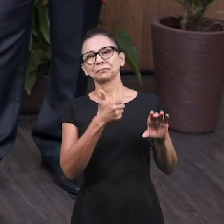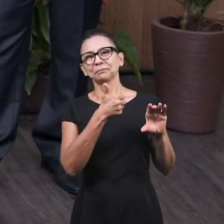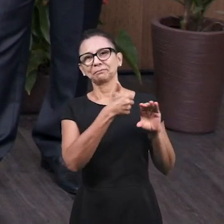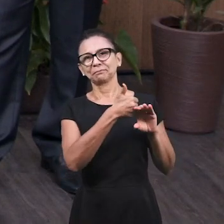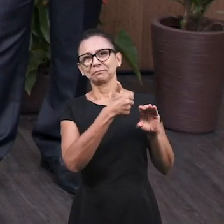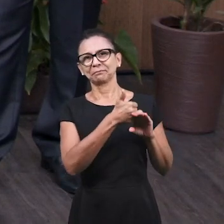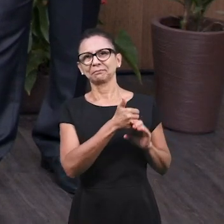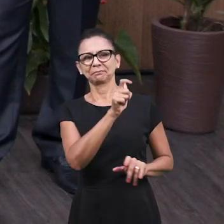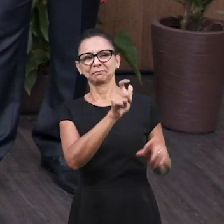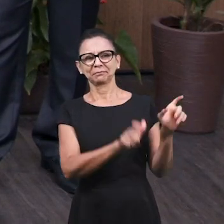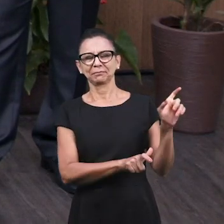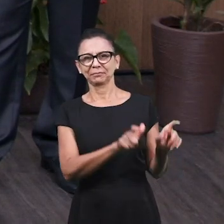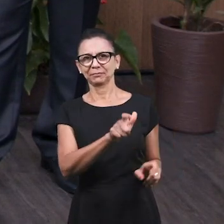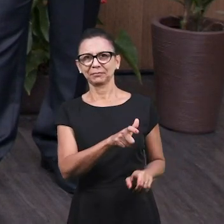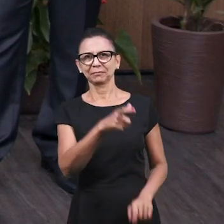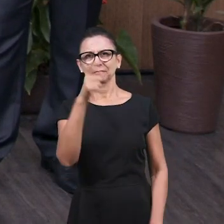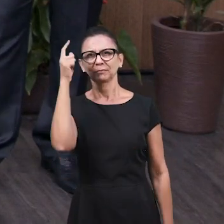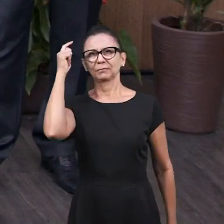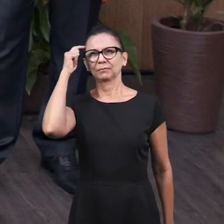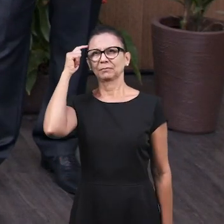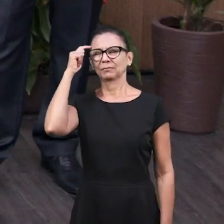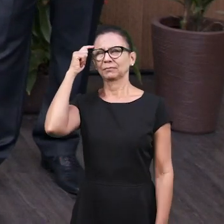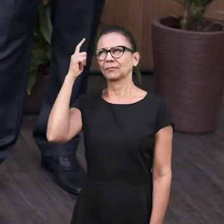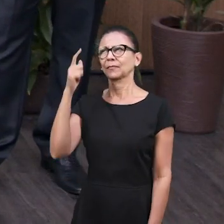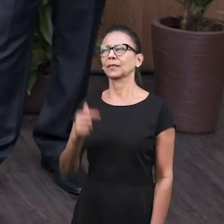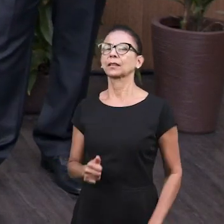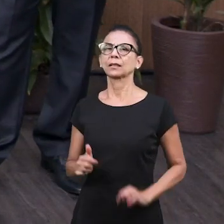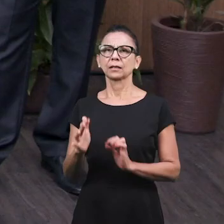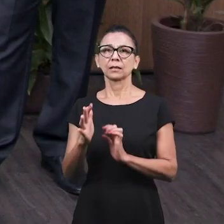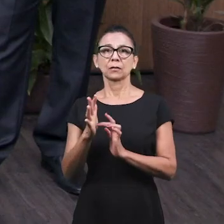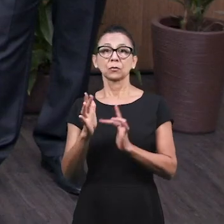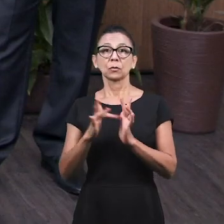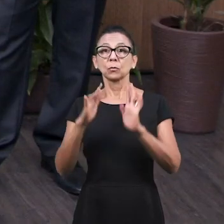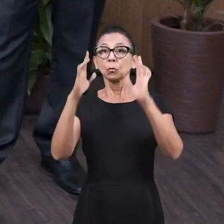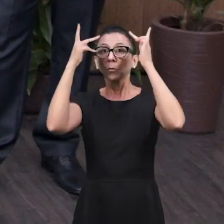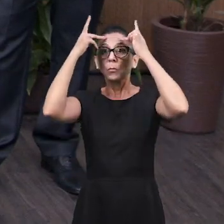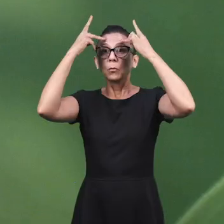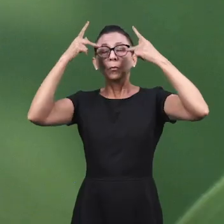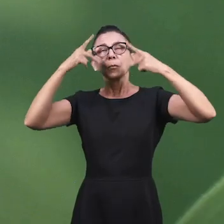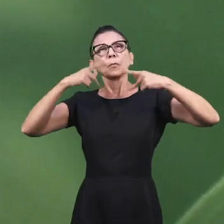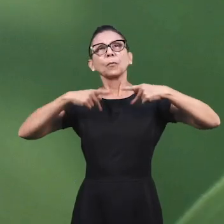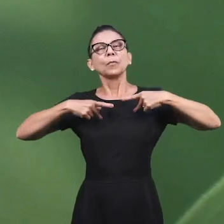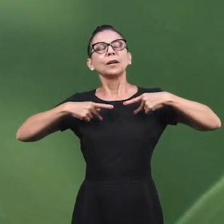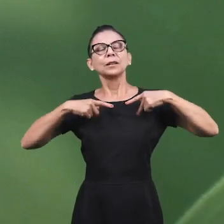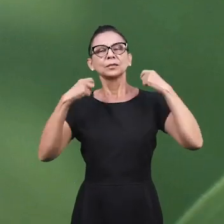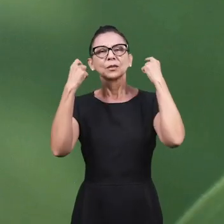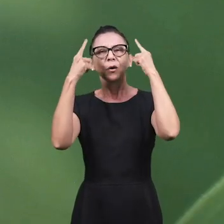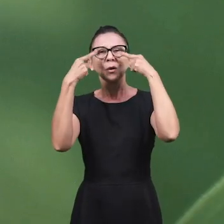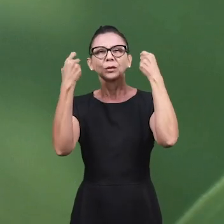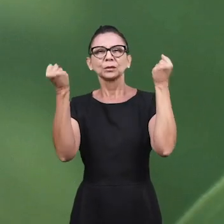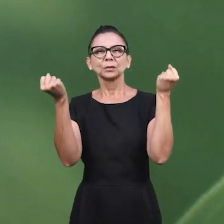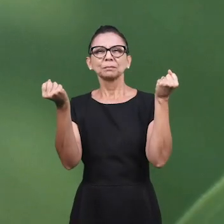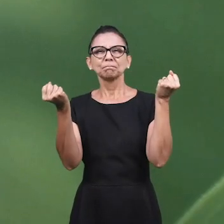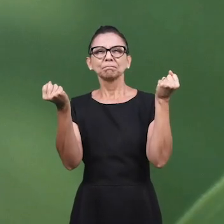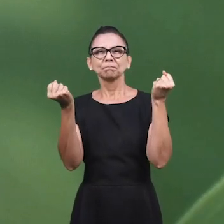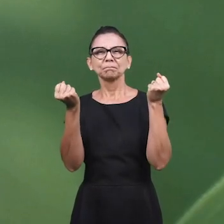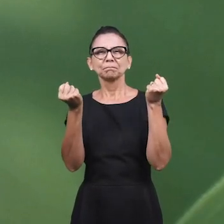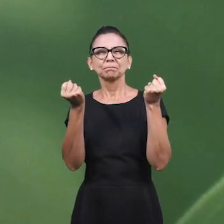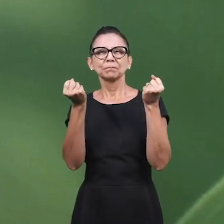христианством? Люди в своей большой части, они думают об Иисусе человеческом.